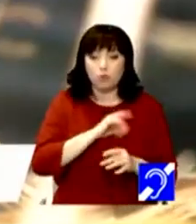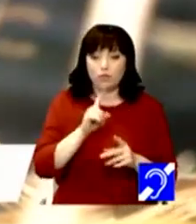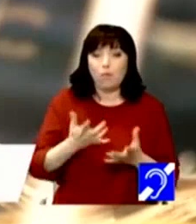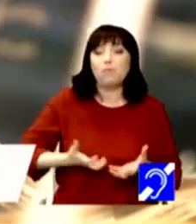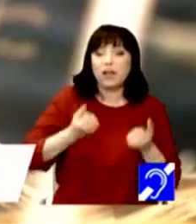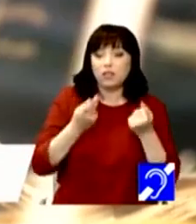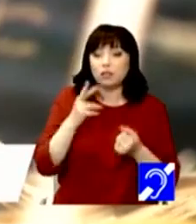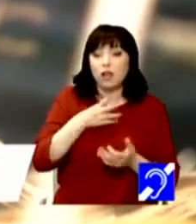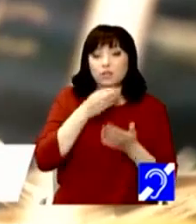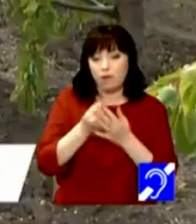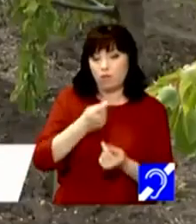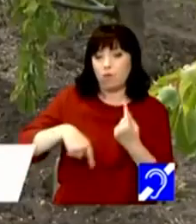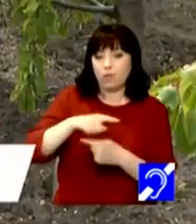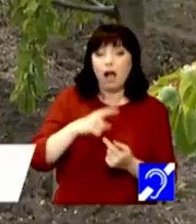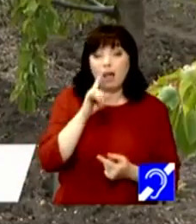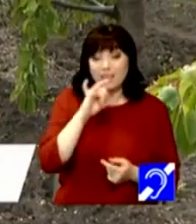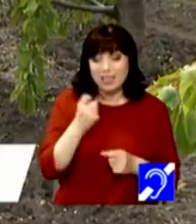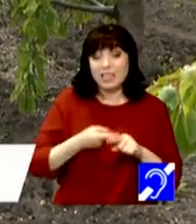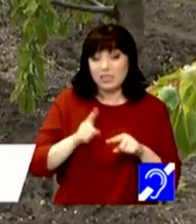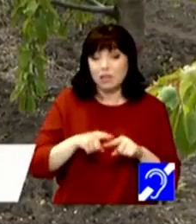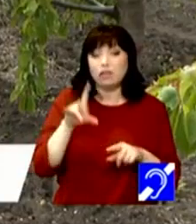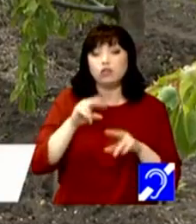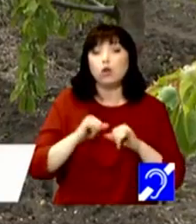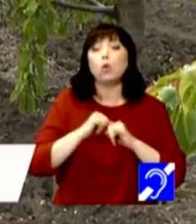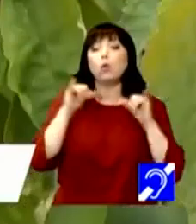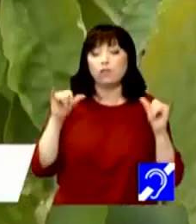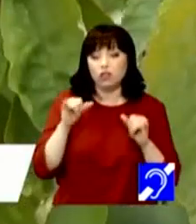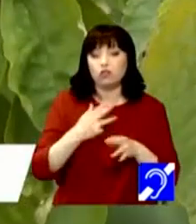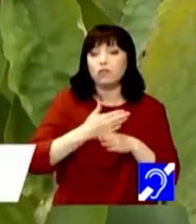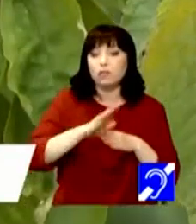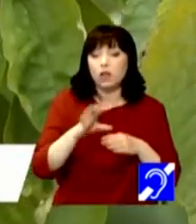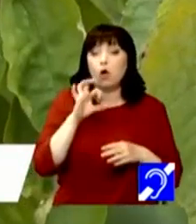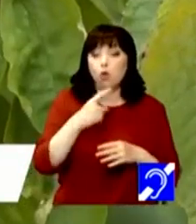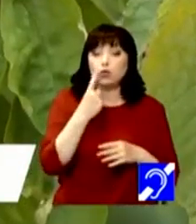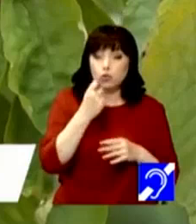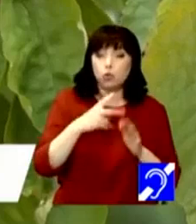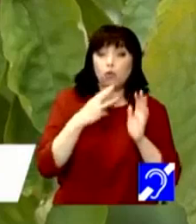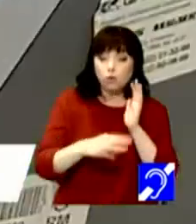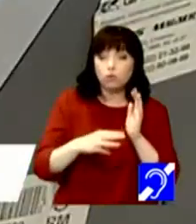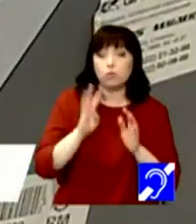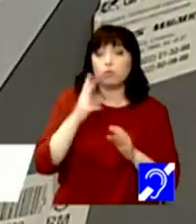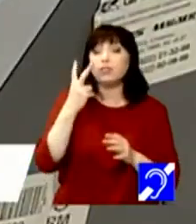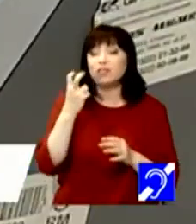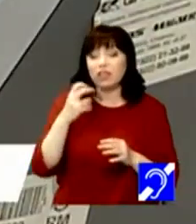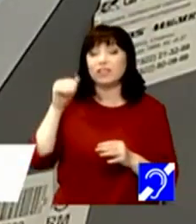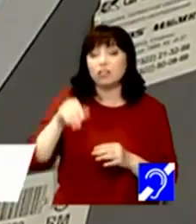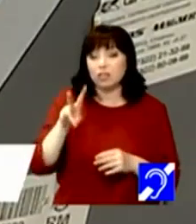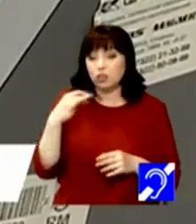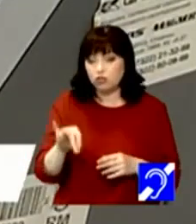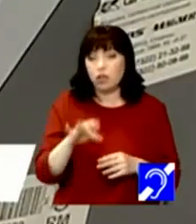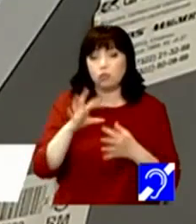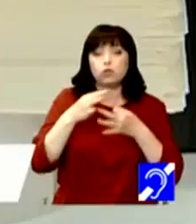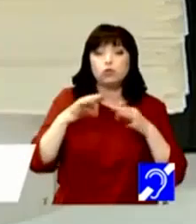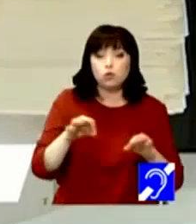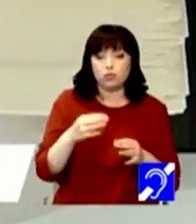suport antreprenorial. Unul dintre mecanisme presupune majorarea granturilor de la 180 la 200 de mii de lei. Va fi facilitat și